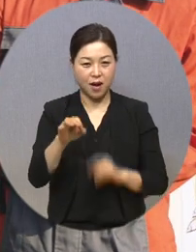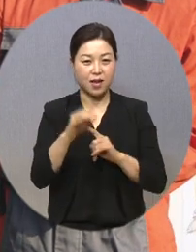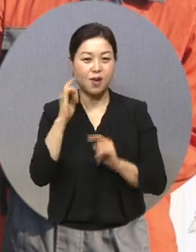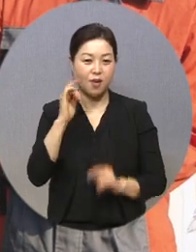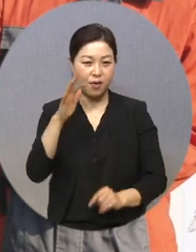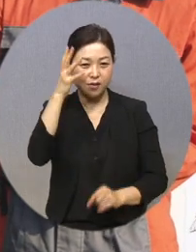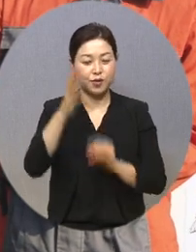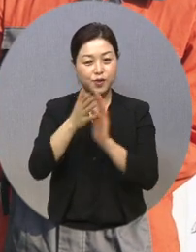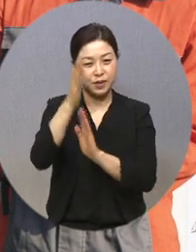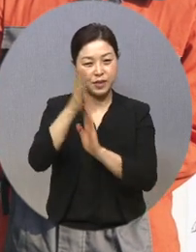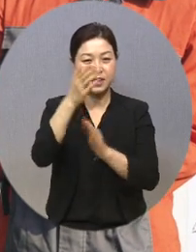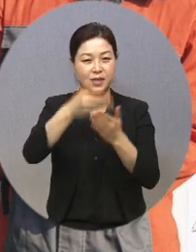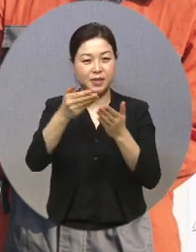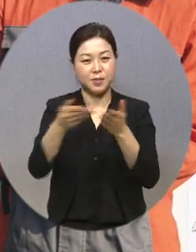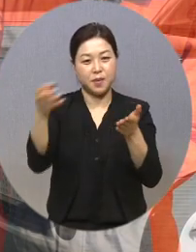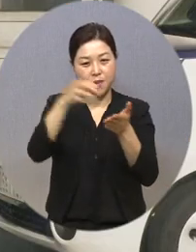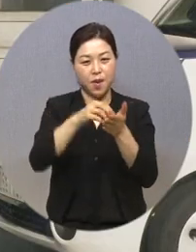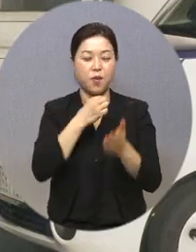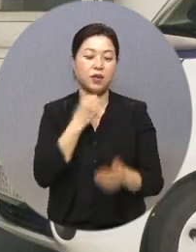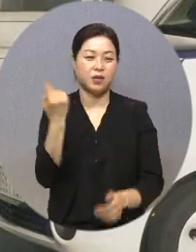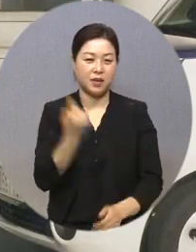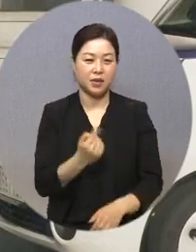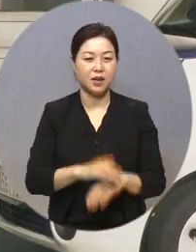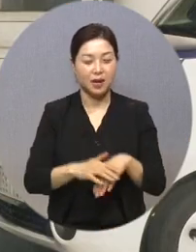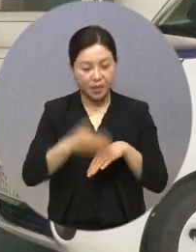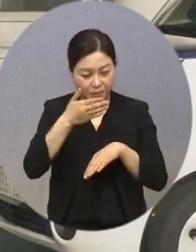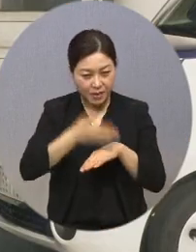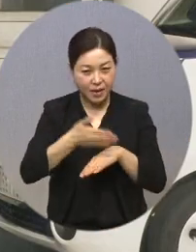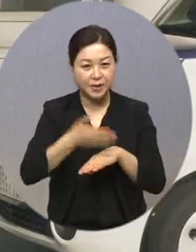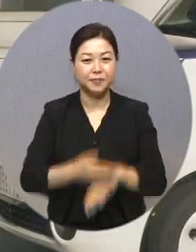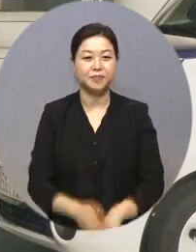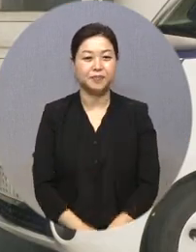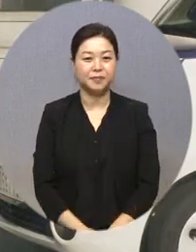도시를 파폭에 오늘 담으러 왔습니다. 감사합니다.